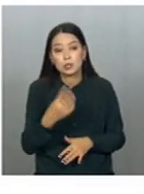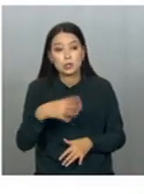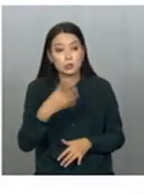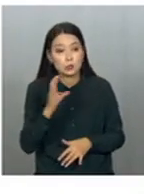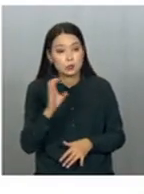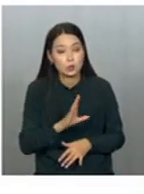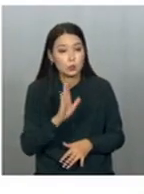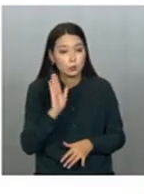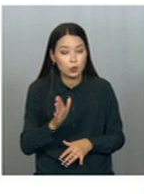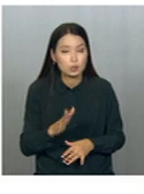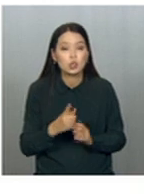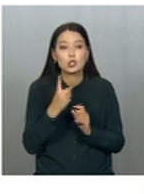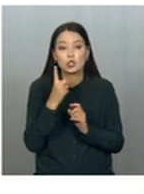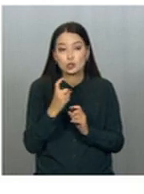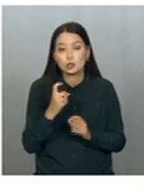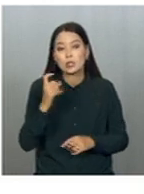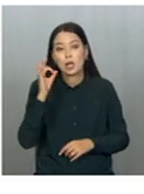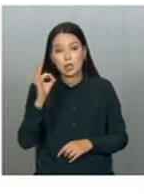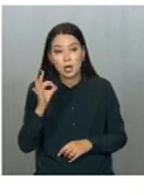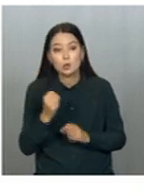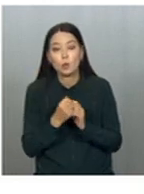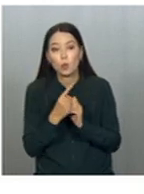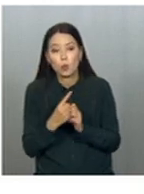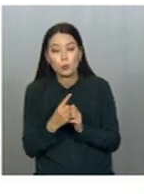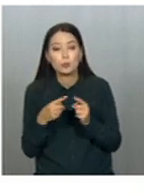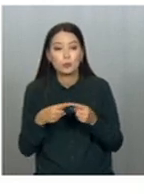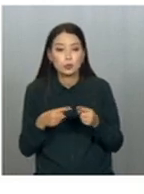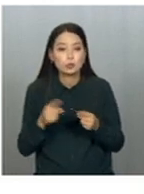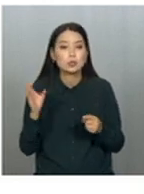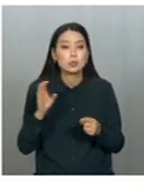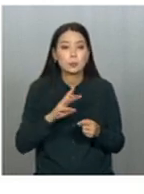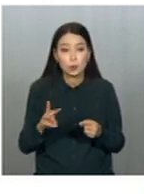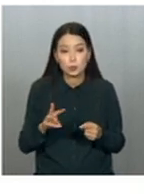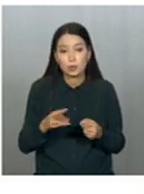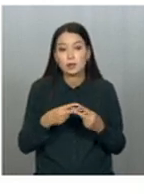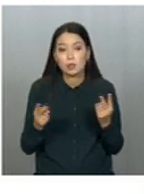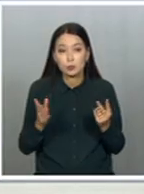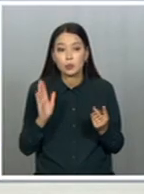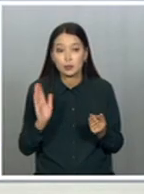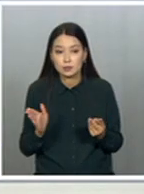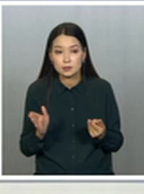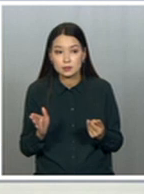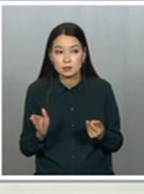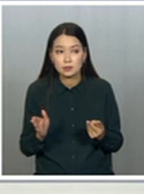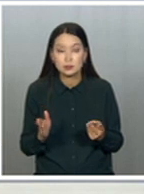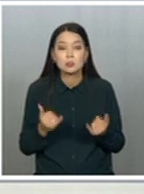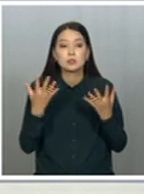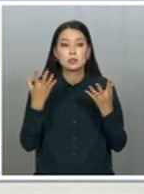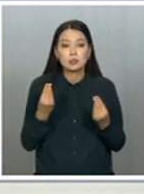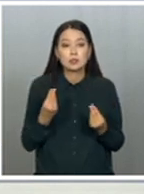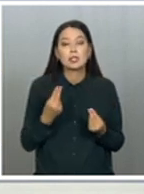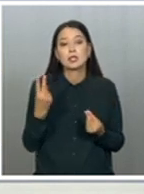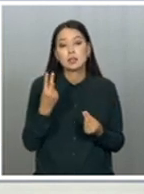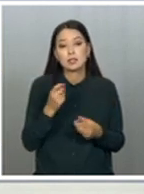болса, 100 градус 11 бұрыштық минутқа тең болады екен. Сонымен екінші